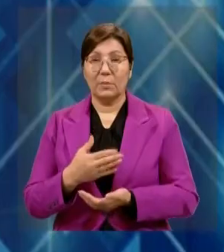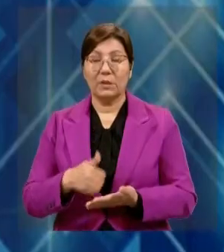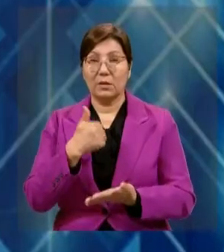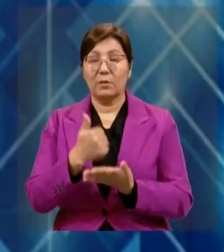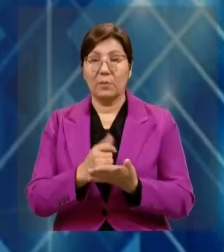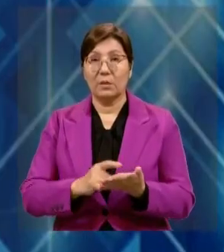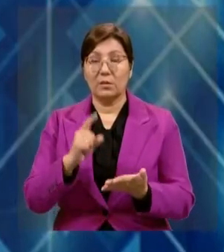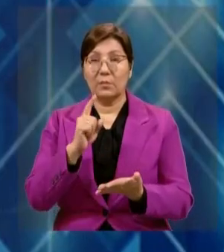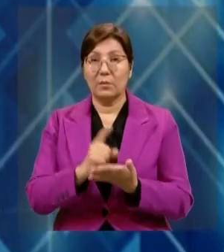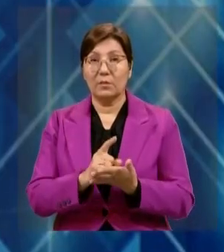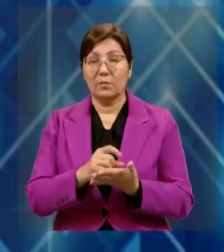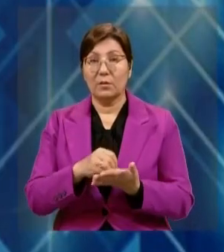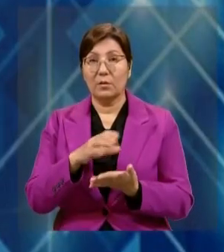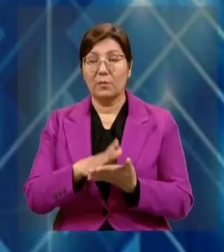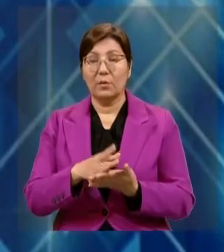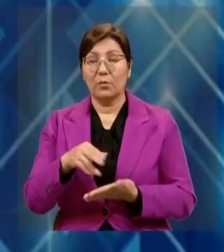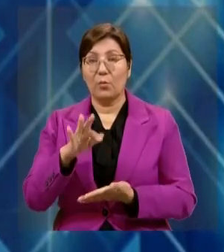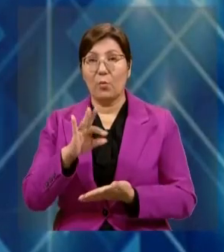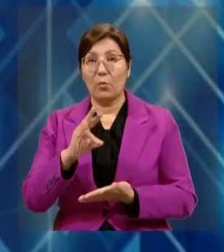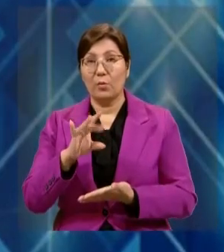міндет бұл тіркелімге донорларды тіркеу.